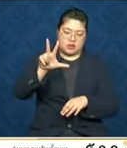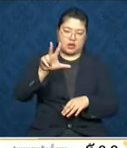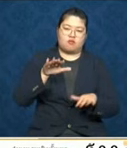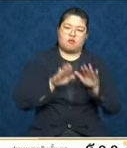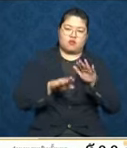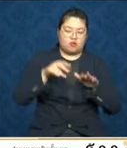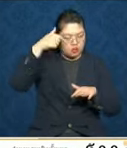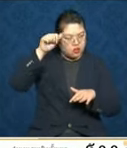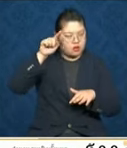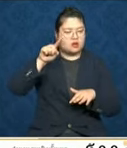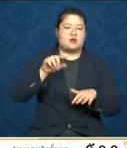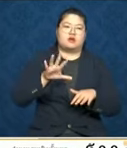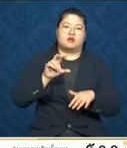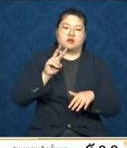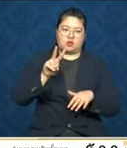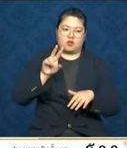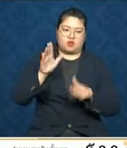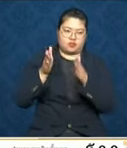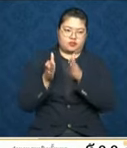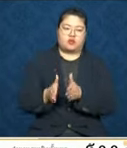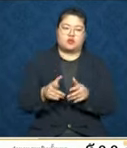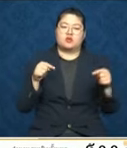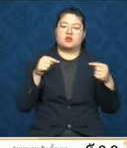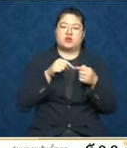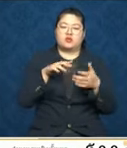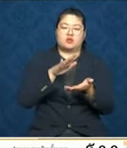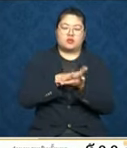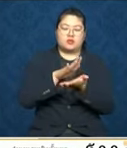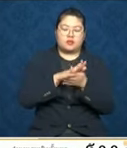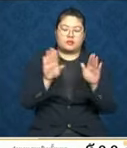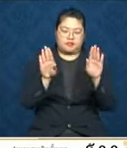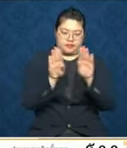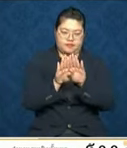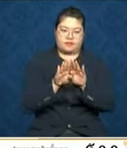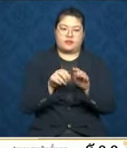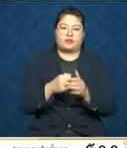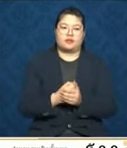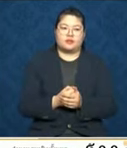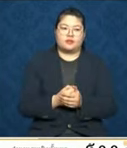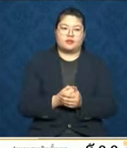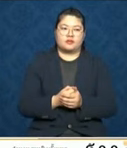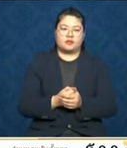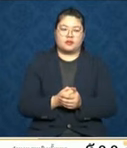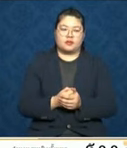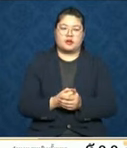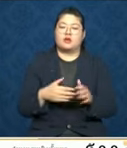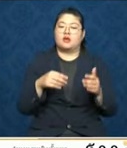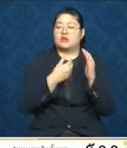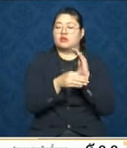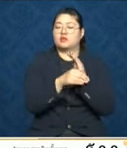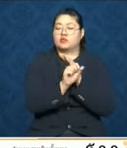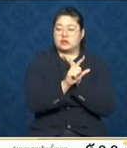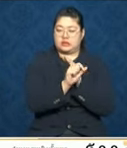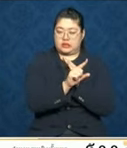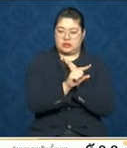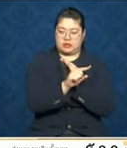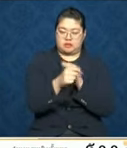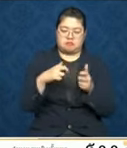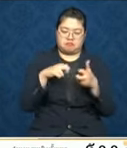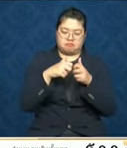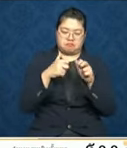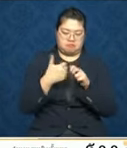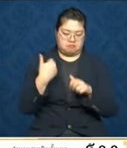2คนนะคะซึ่งเป็นช่วงที่ปิดเทอมนะคะในขณะที่อำเภอปรางกู่จังหวัดศรีสะเกษก็มีปัญห